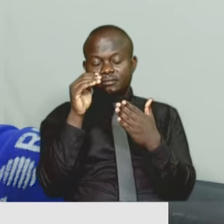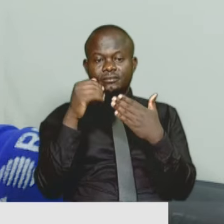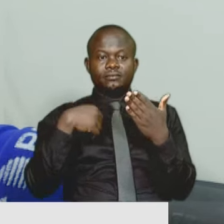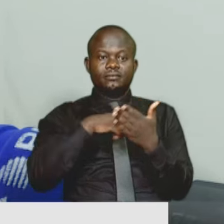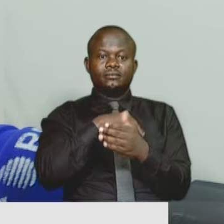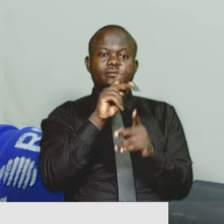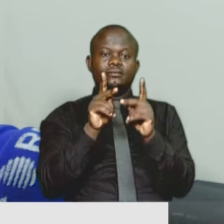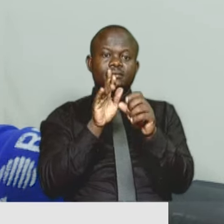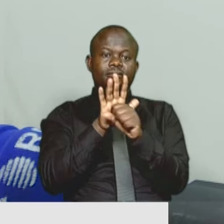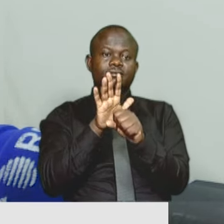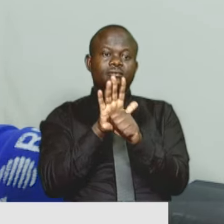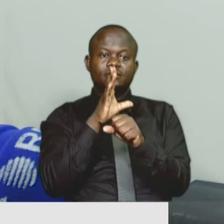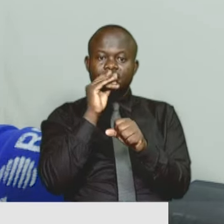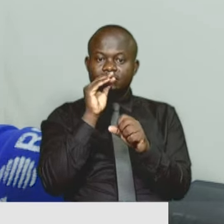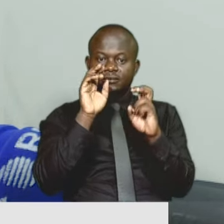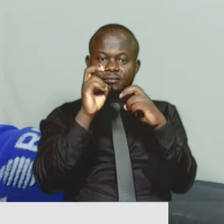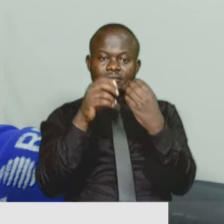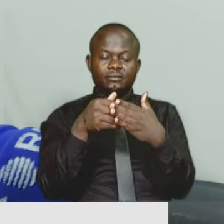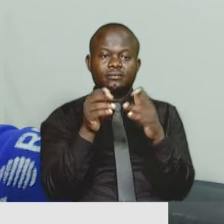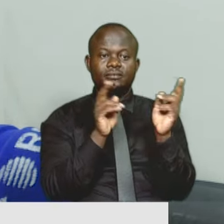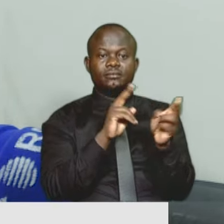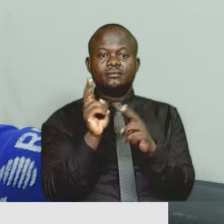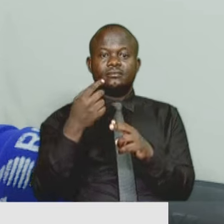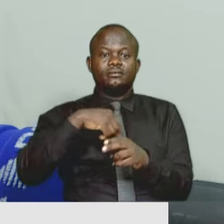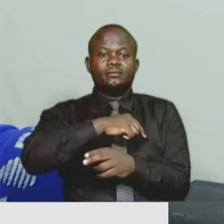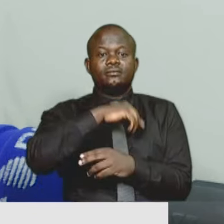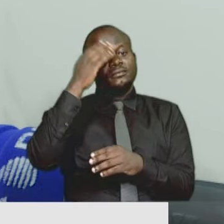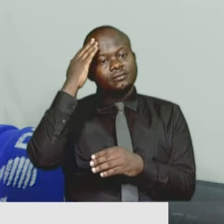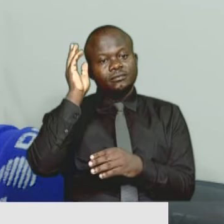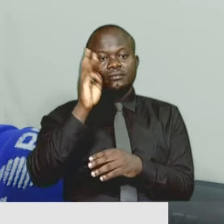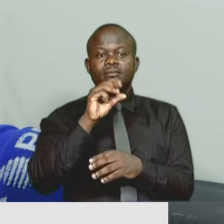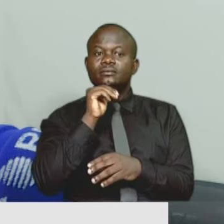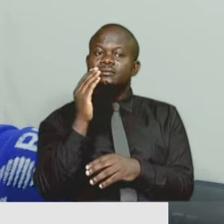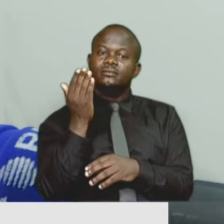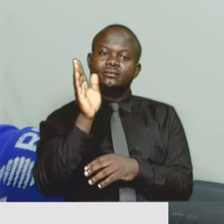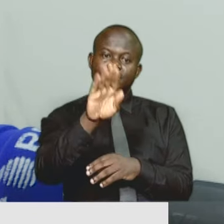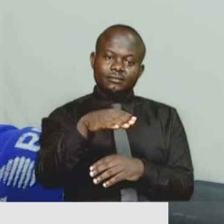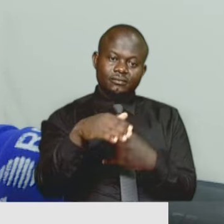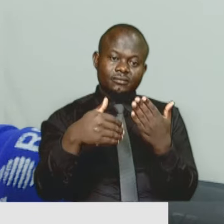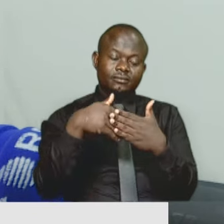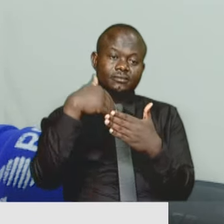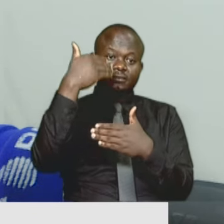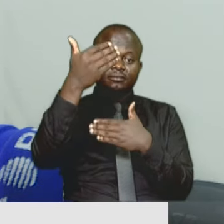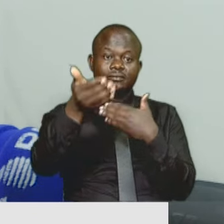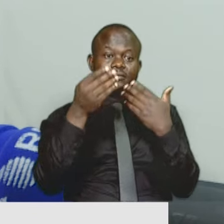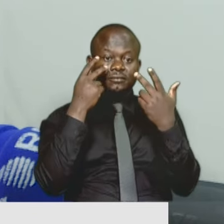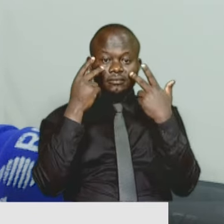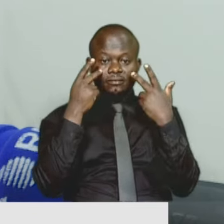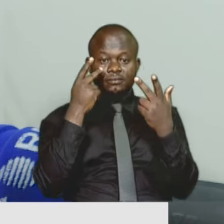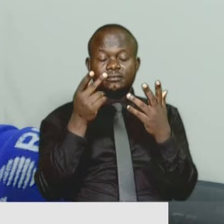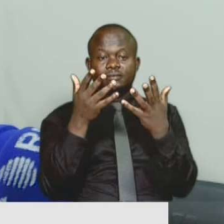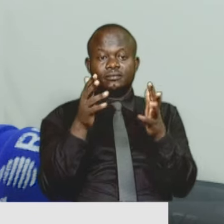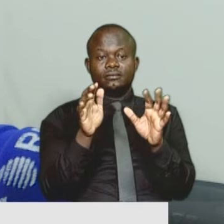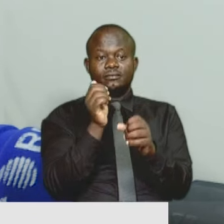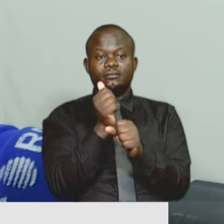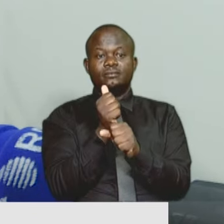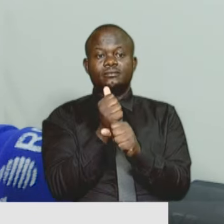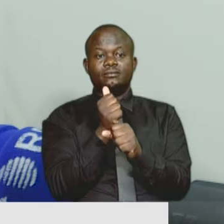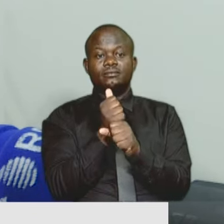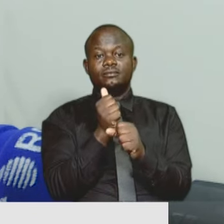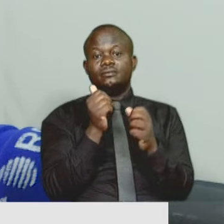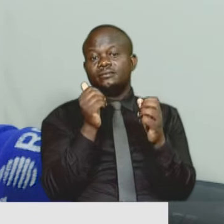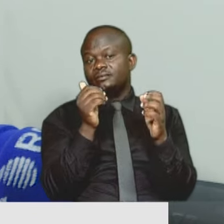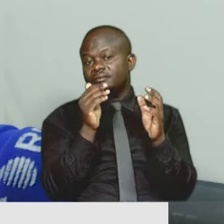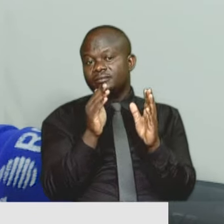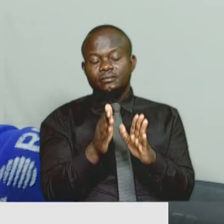abenshi baravuga bati n'ubundi turabizi ko atazagaruka ugasanga barangije gukora ikiriyo cy'uwo